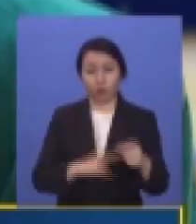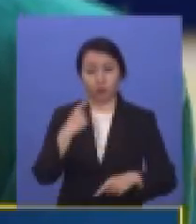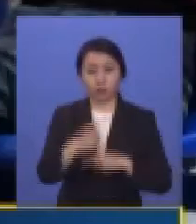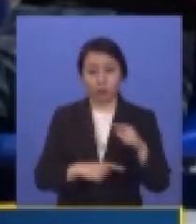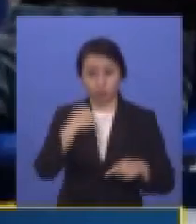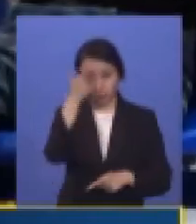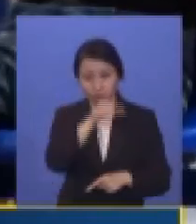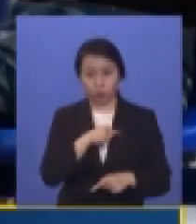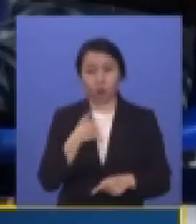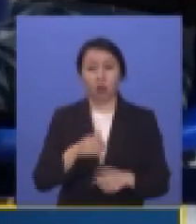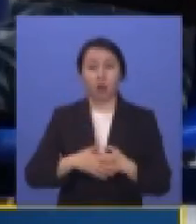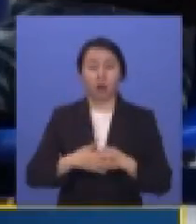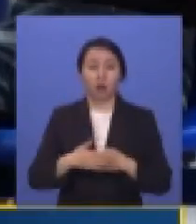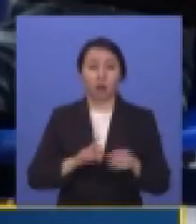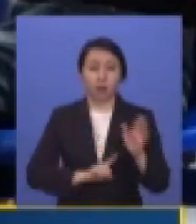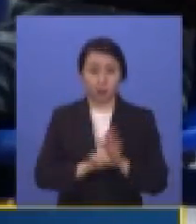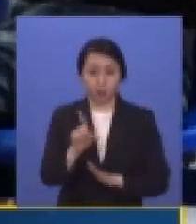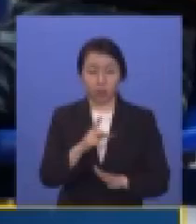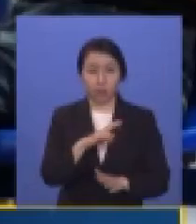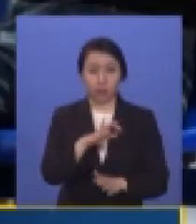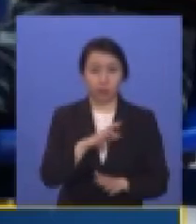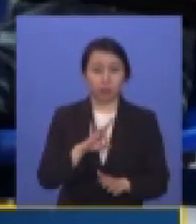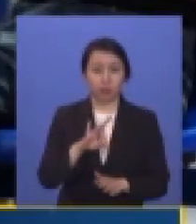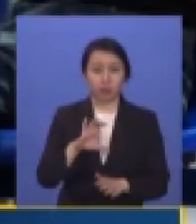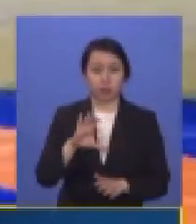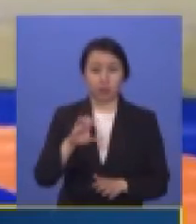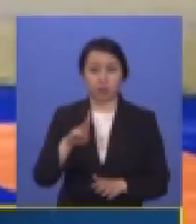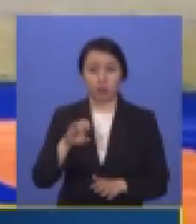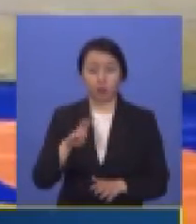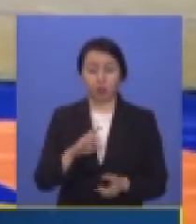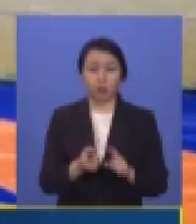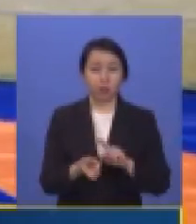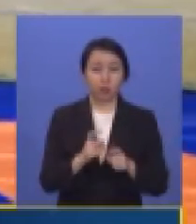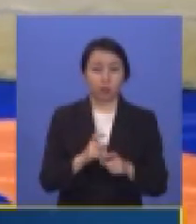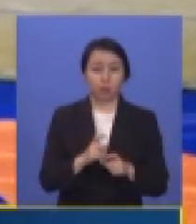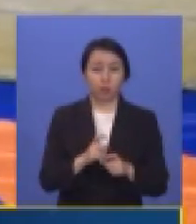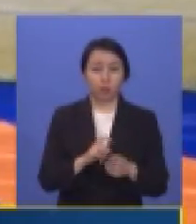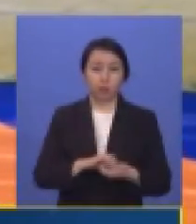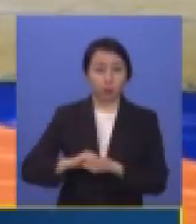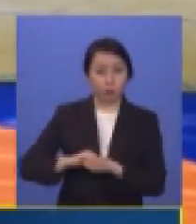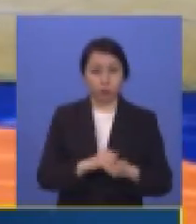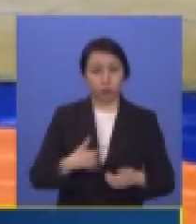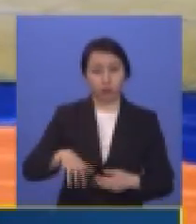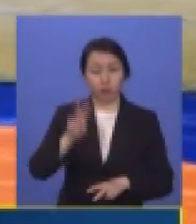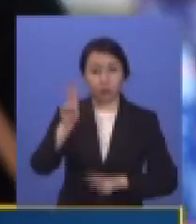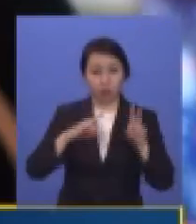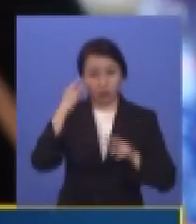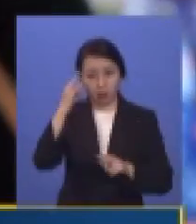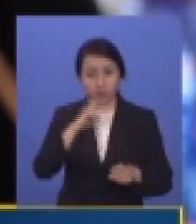следующем году. Открыли борьбу Тимур Сейджан и Самрат Кускел. В поединке были учтены все правила казахской